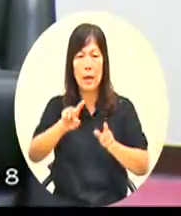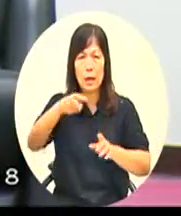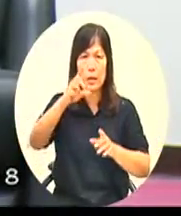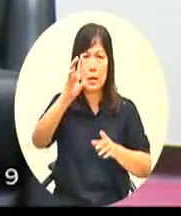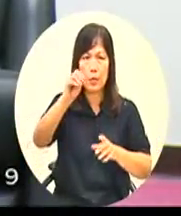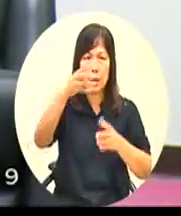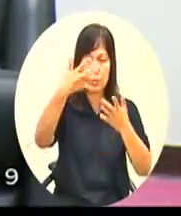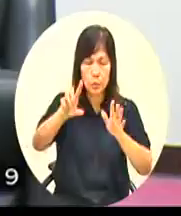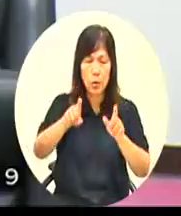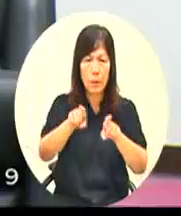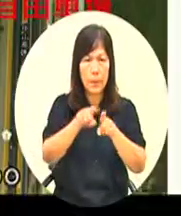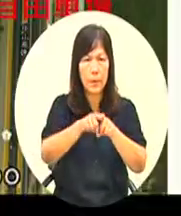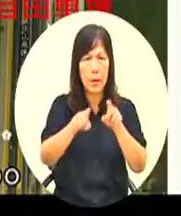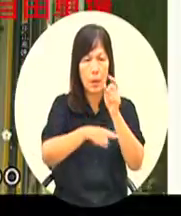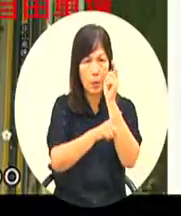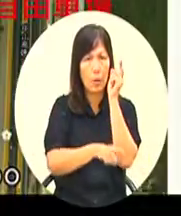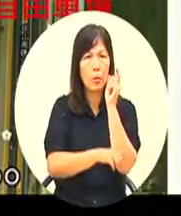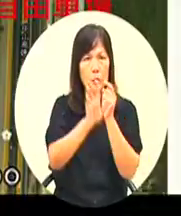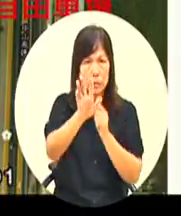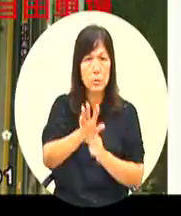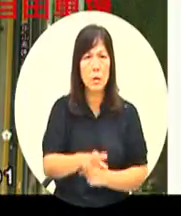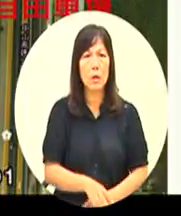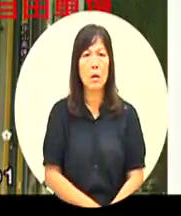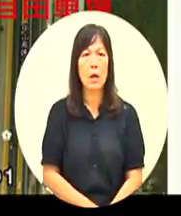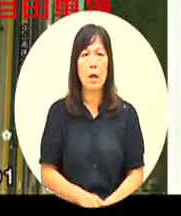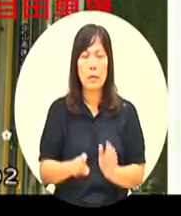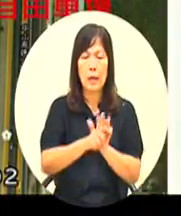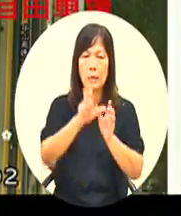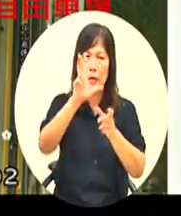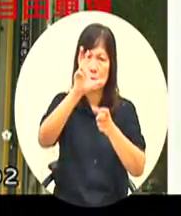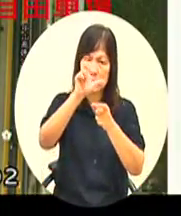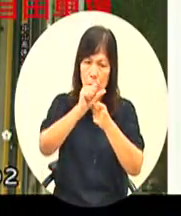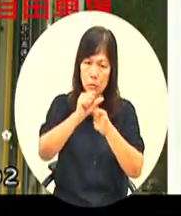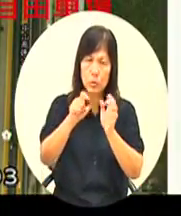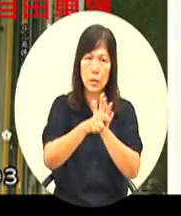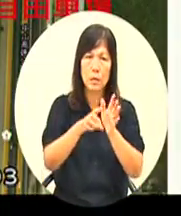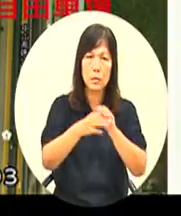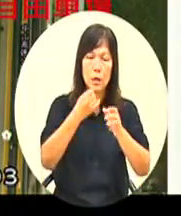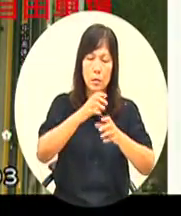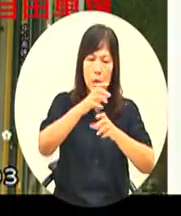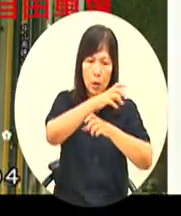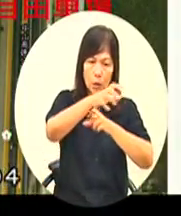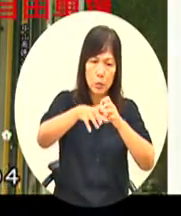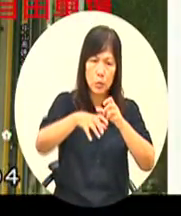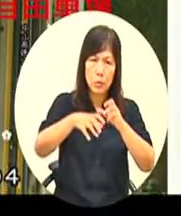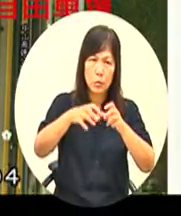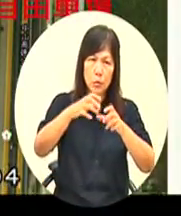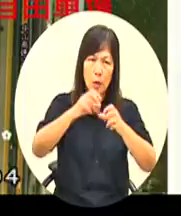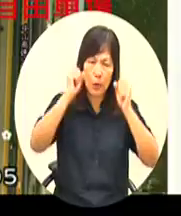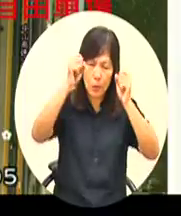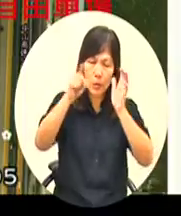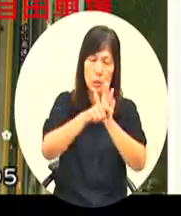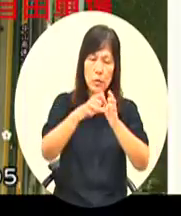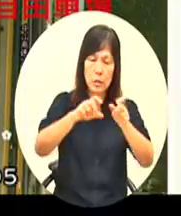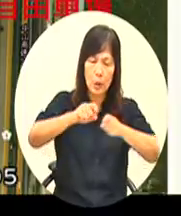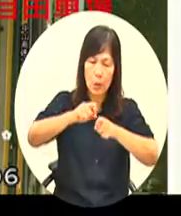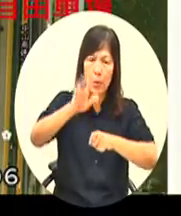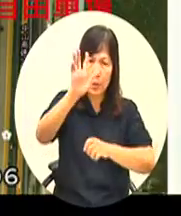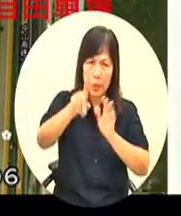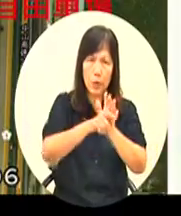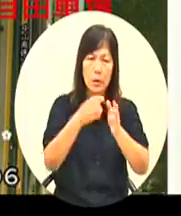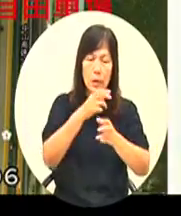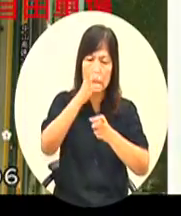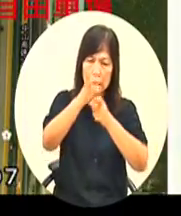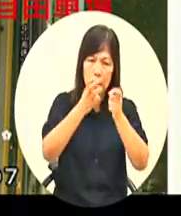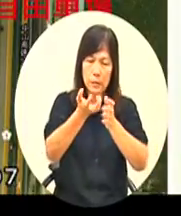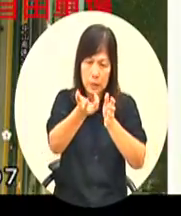16,170平方公尺哈，所以它这是75年的时候，我们高雄市办区运的时候啊，它规划这样的一个场地，也是